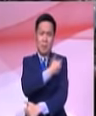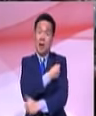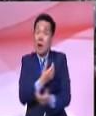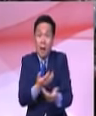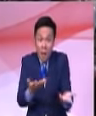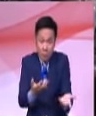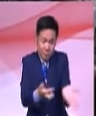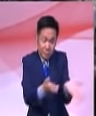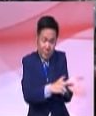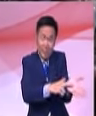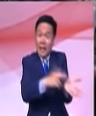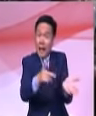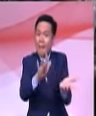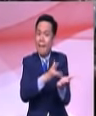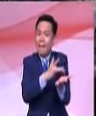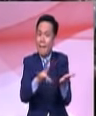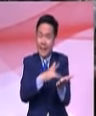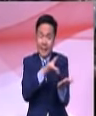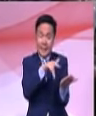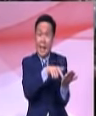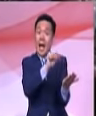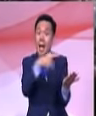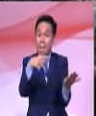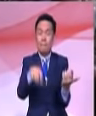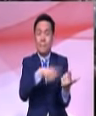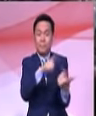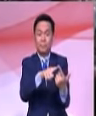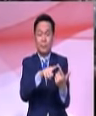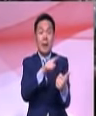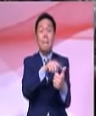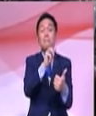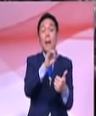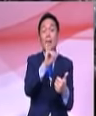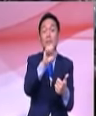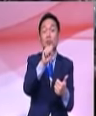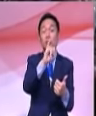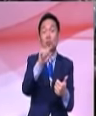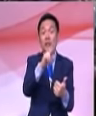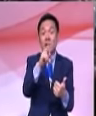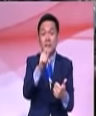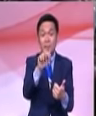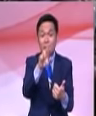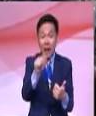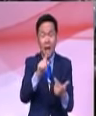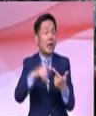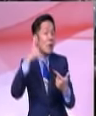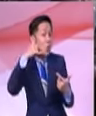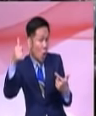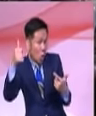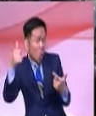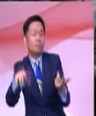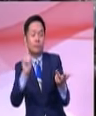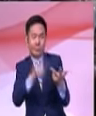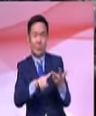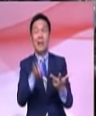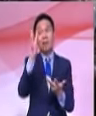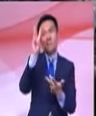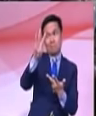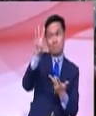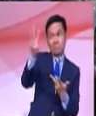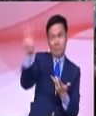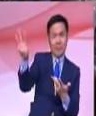melalui aplikasi yang telah disediakan oleh kerajaan, sama ada melalui MySejahtera ataupun talian hotline ataupun di laman web